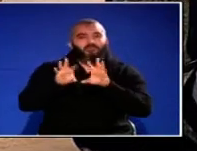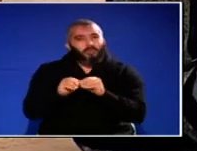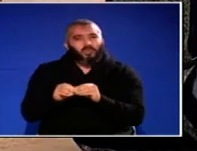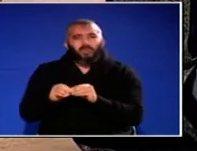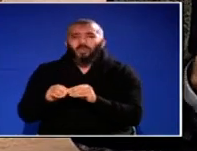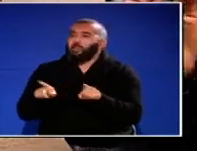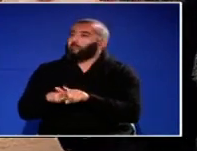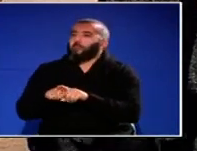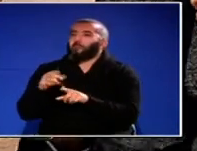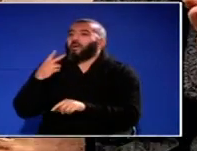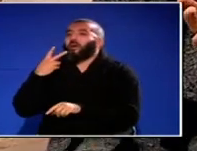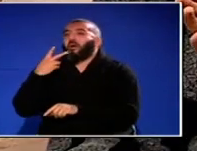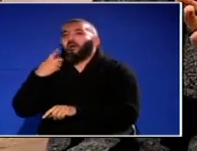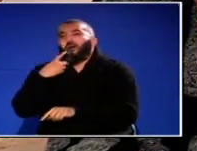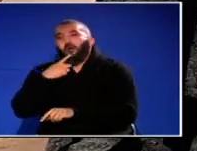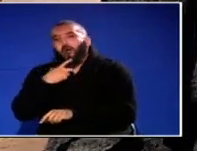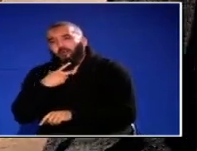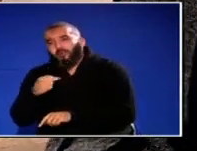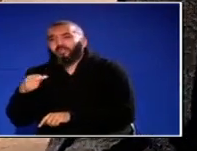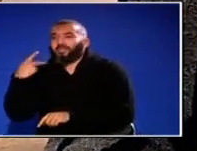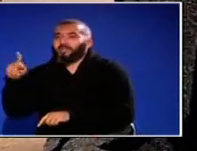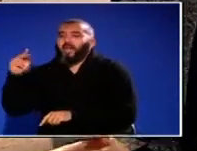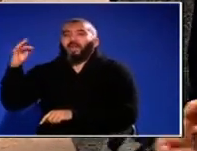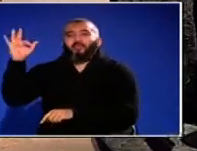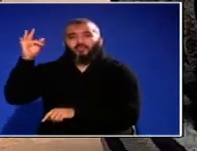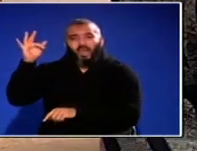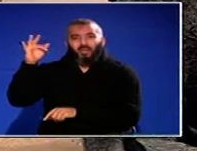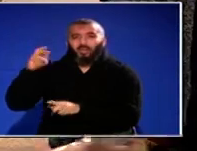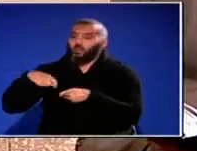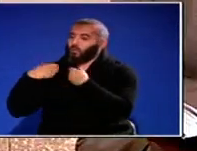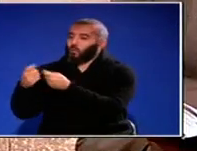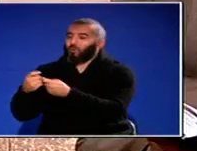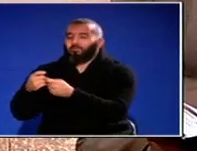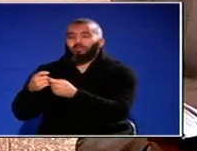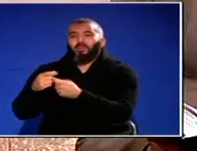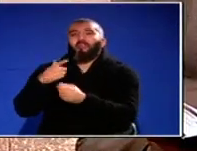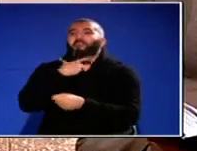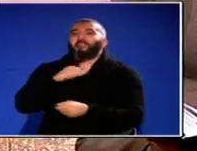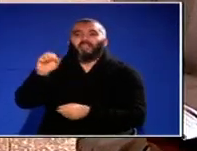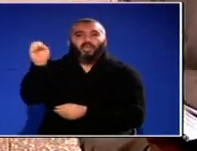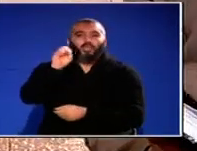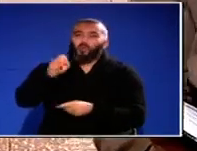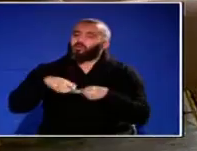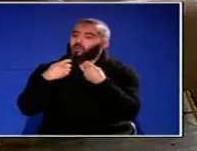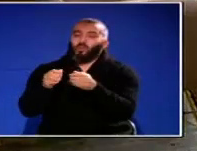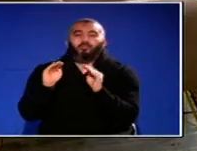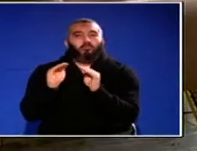بيناتهم، لان هذه ولاد خوك وهذه ولاد اختك، وهذا يقول لك عمي وهذا يقول لك خالي. وصلت النبي، اللهم صل على رسول